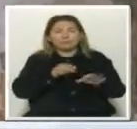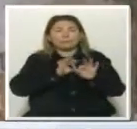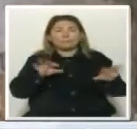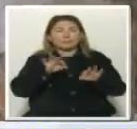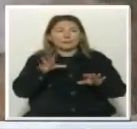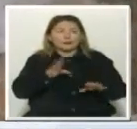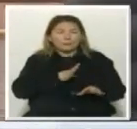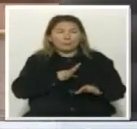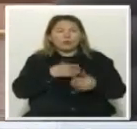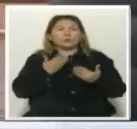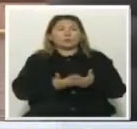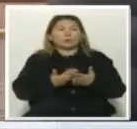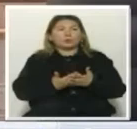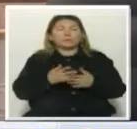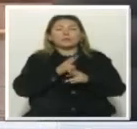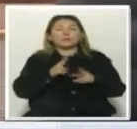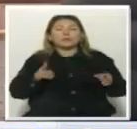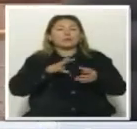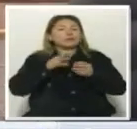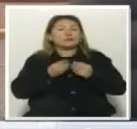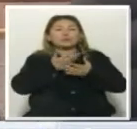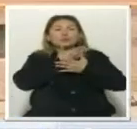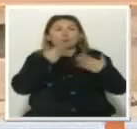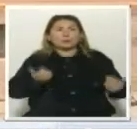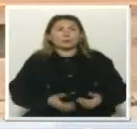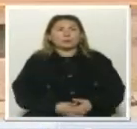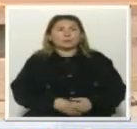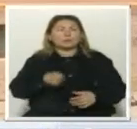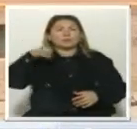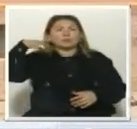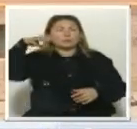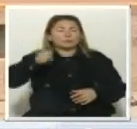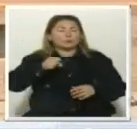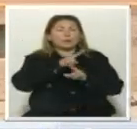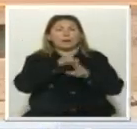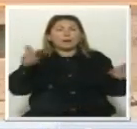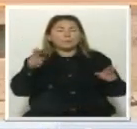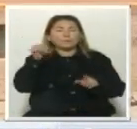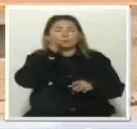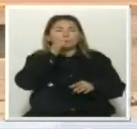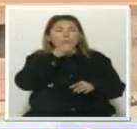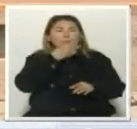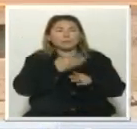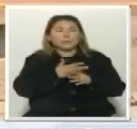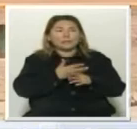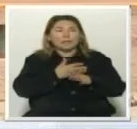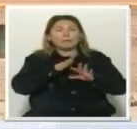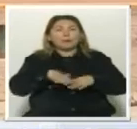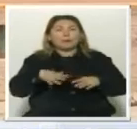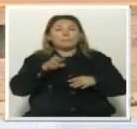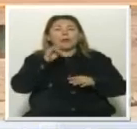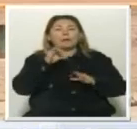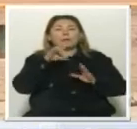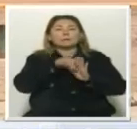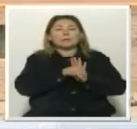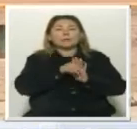табалдырығын тоздырған, бірақ одан еш нәтиже жоқ дейді олар. Сөйт ұшып қалса, ешкімге айта алмаймыз, АОС-тің балансынан